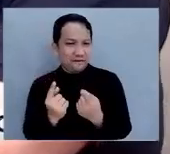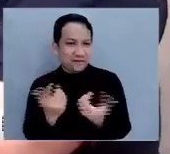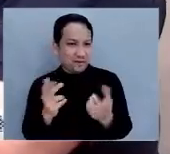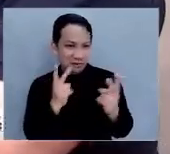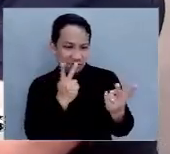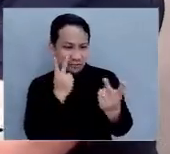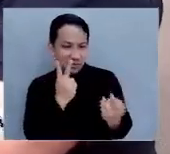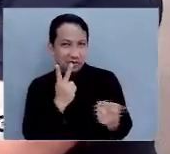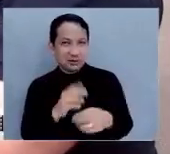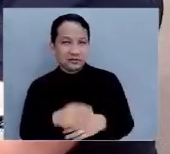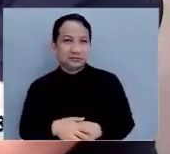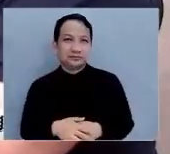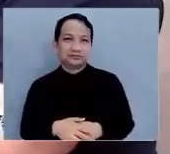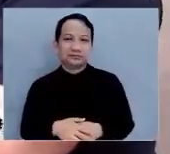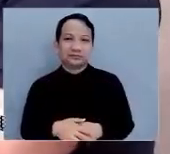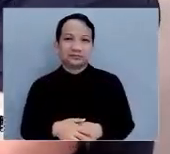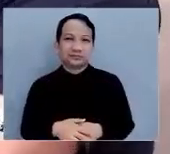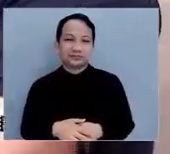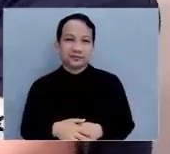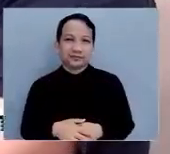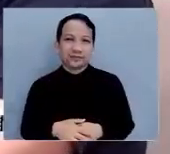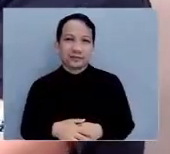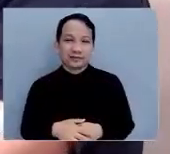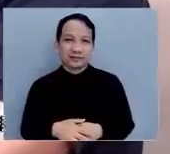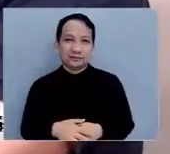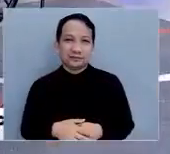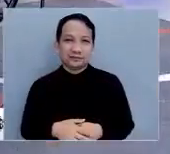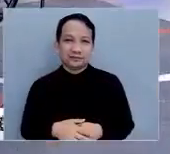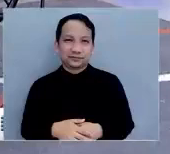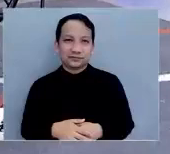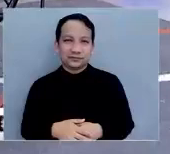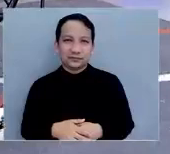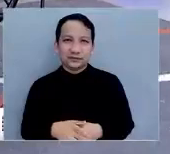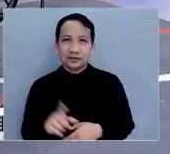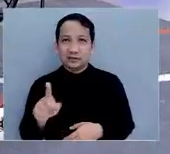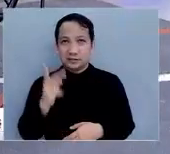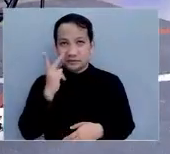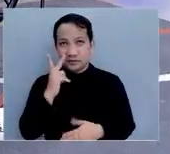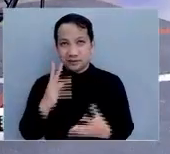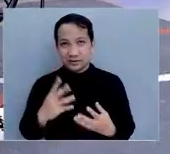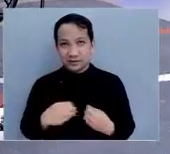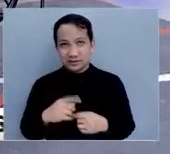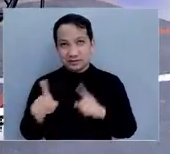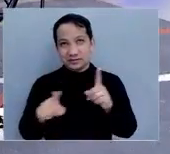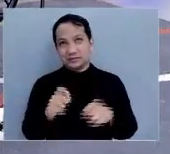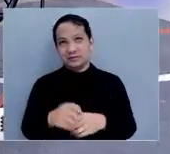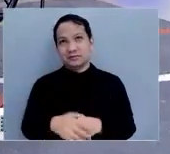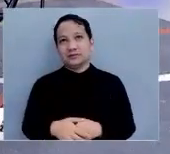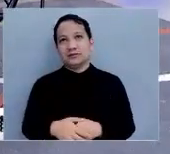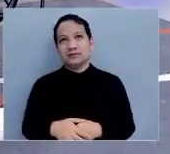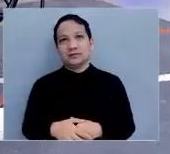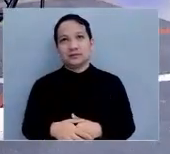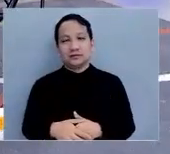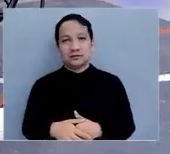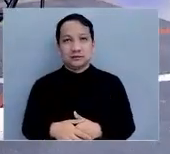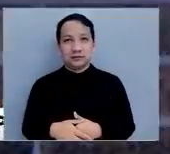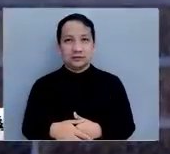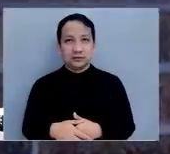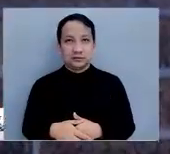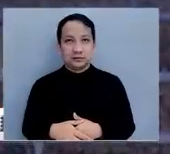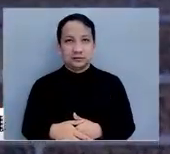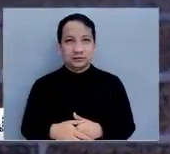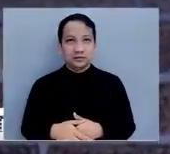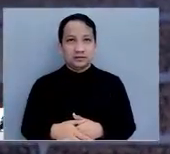nanunood, nagbabasin, at meron din namang malasakit sa inyo. Should we be asking questions na gano'n? Sagot ko lang sa mga ganyan is, in